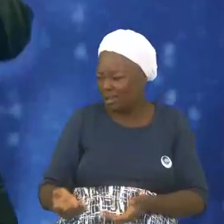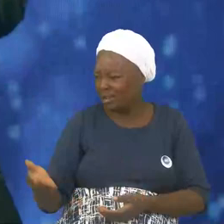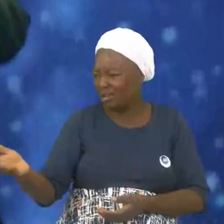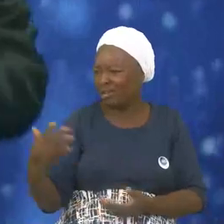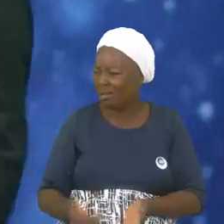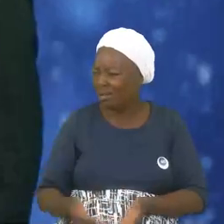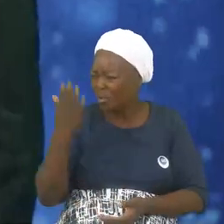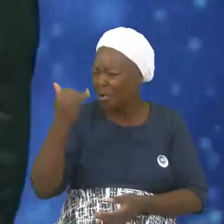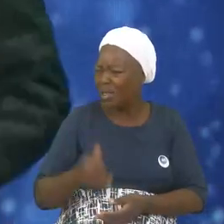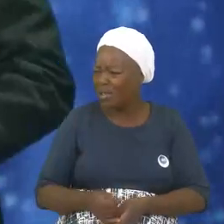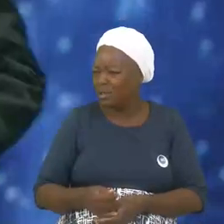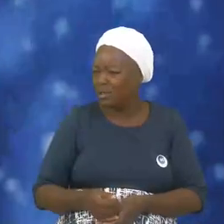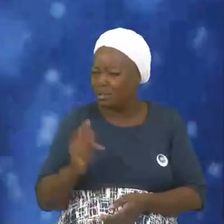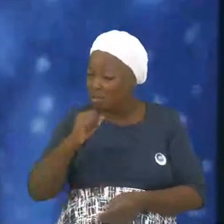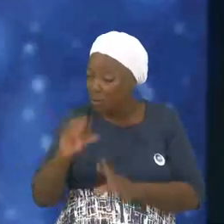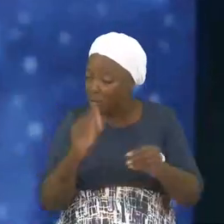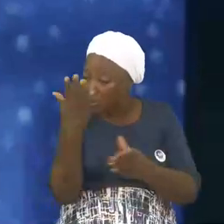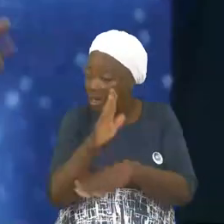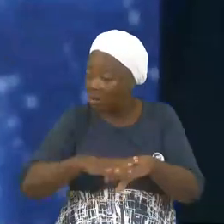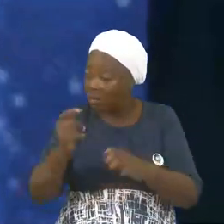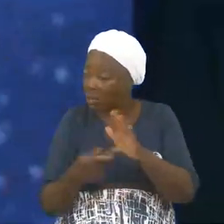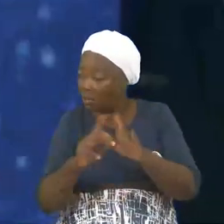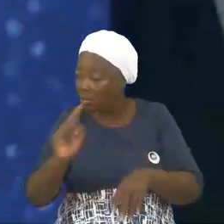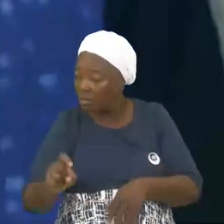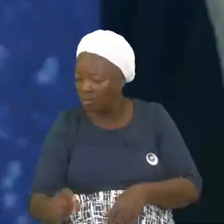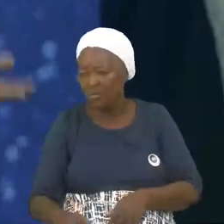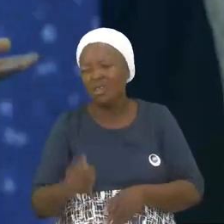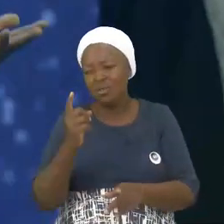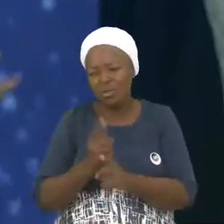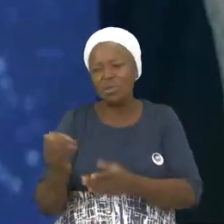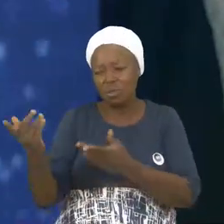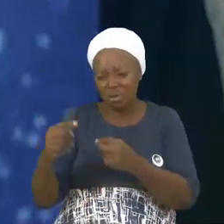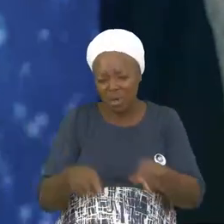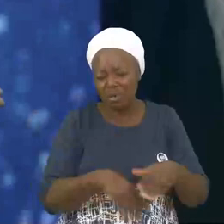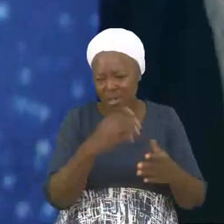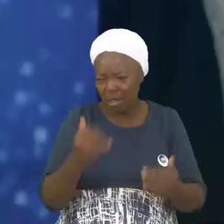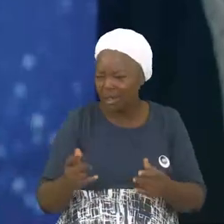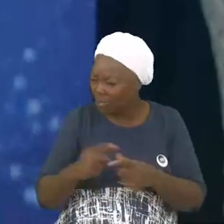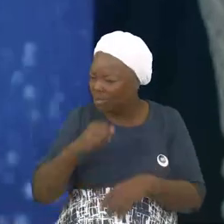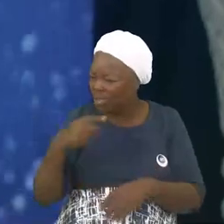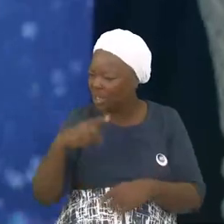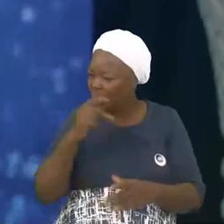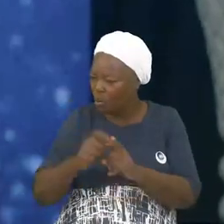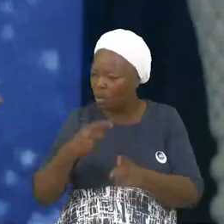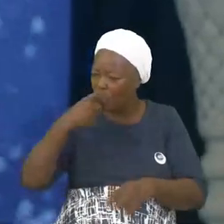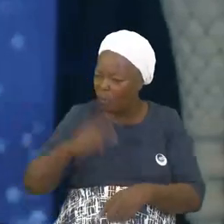maintenant, puise-en. Et tu ne vas pas imposer la main sur les pots, puise d'abord. Est-ce que tu ne vas pas dire